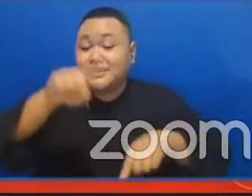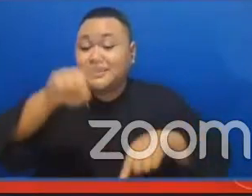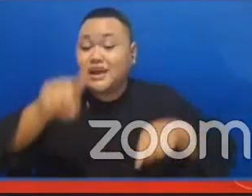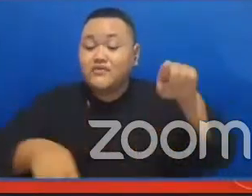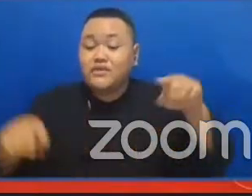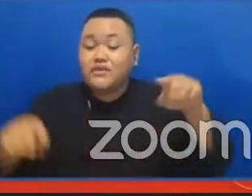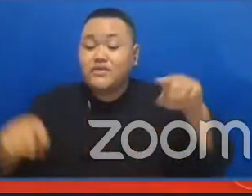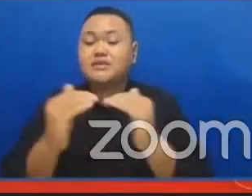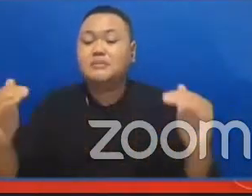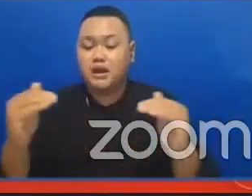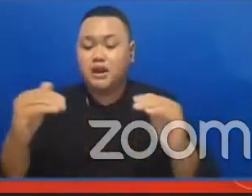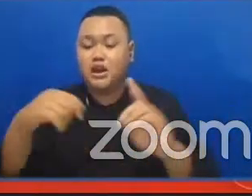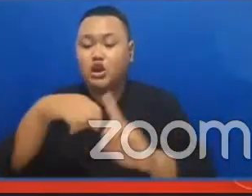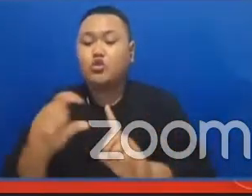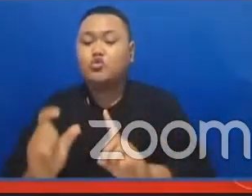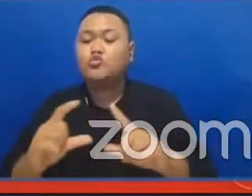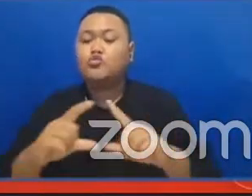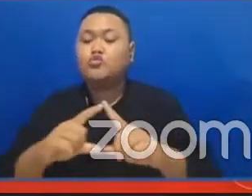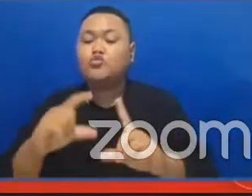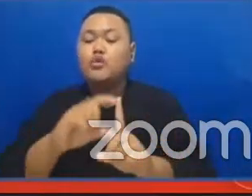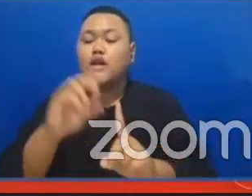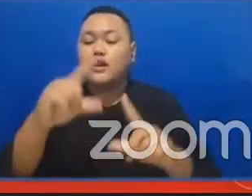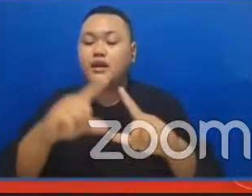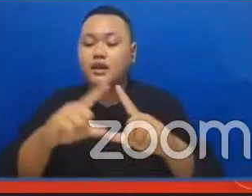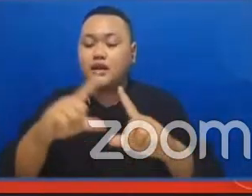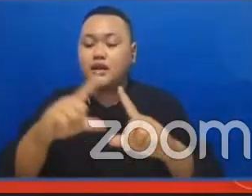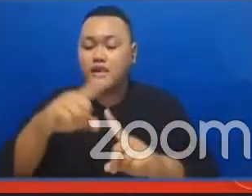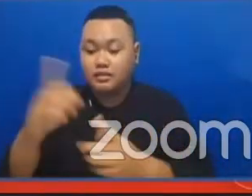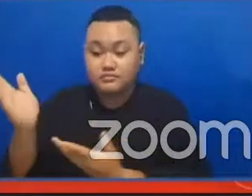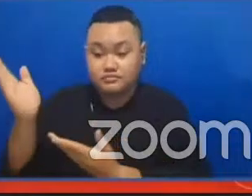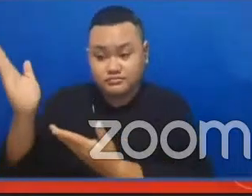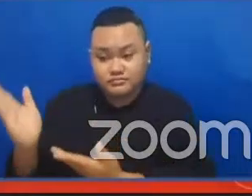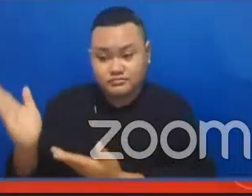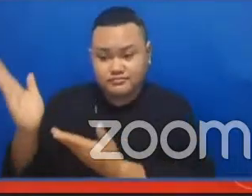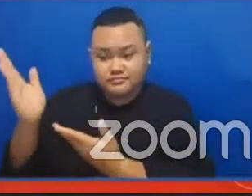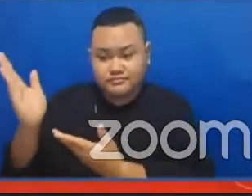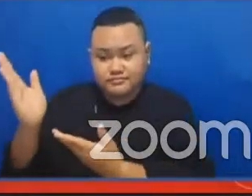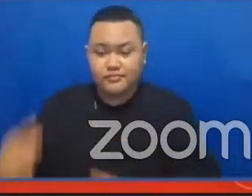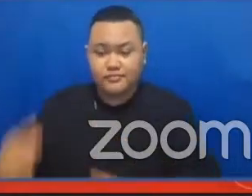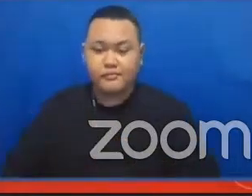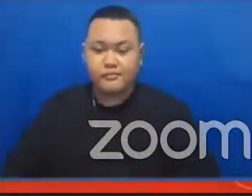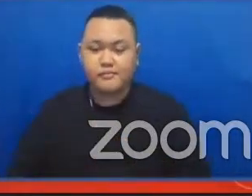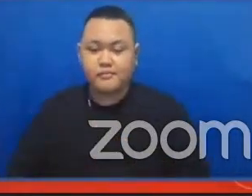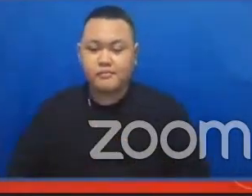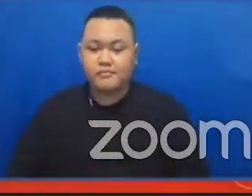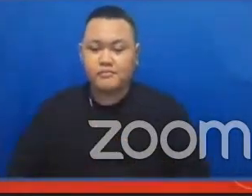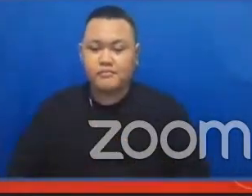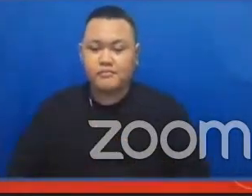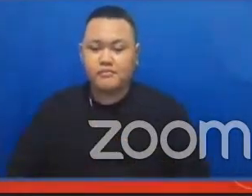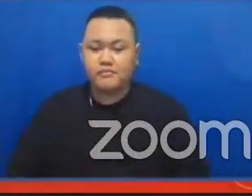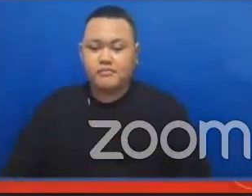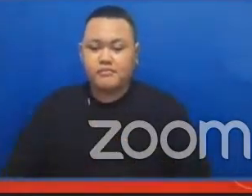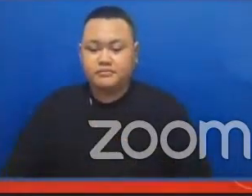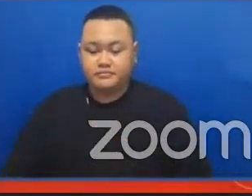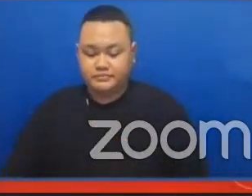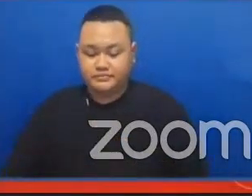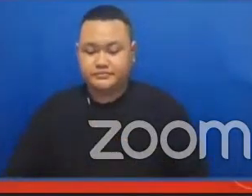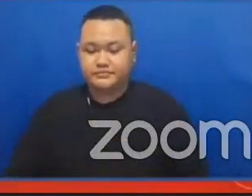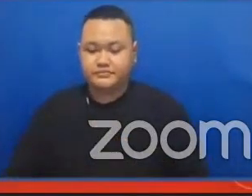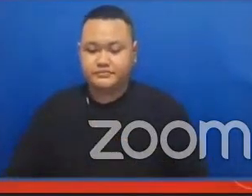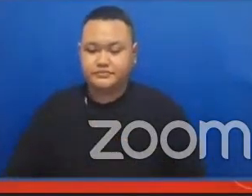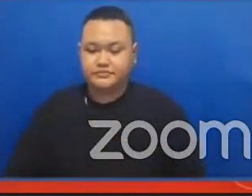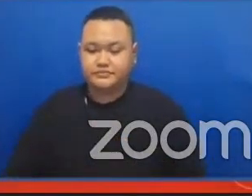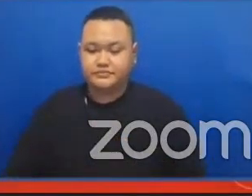grafik persamaan kuadrat. Mungkin saya nimpang ya ke matematika ya. Grafik persamaan